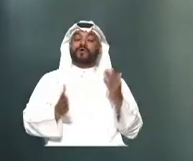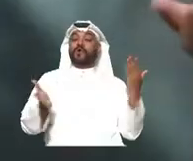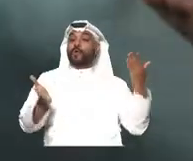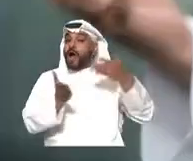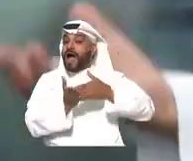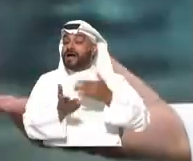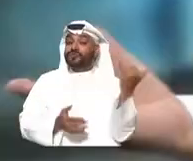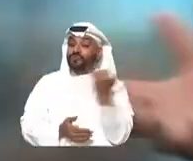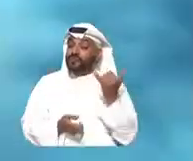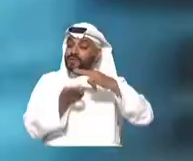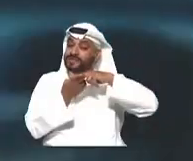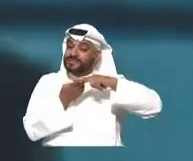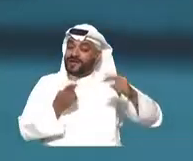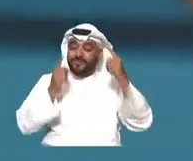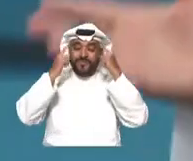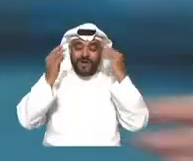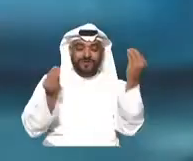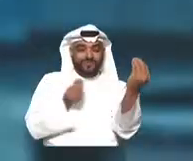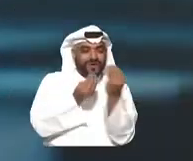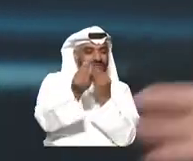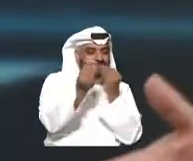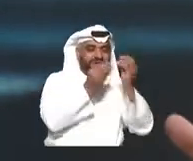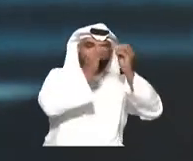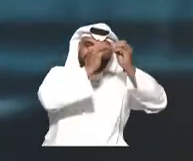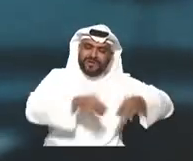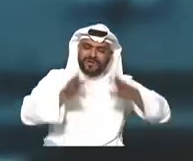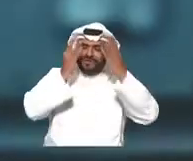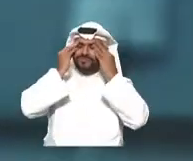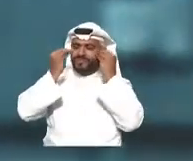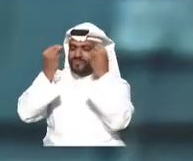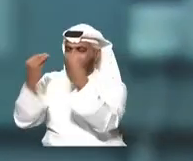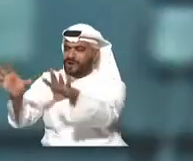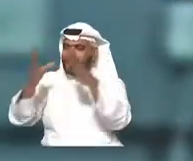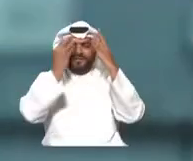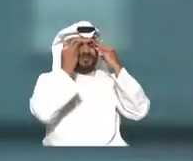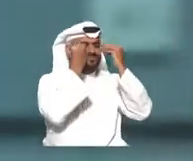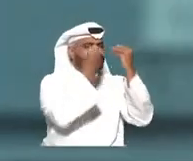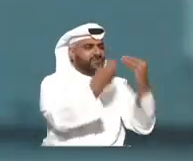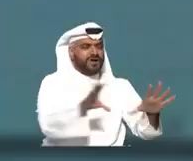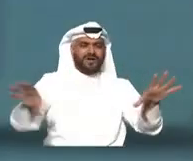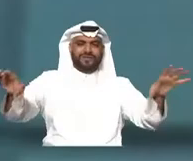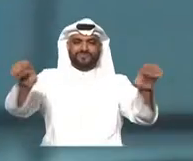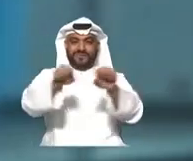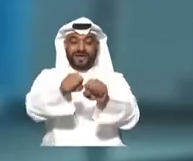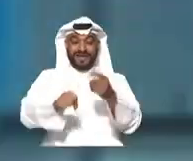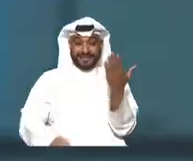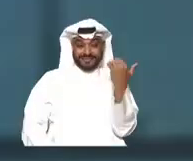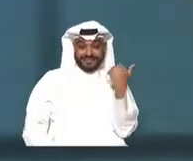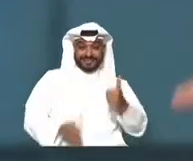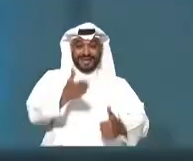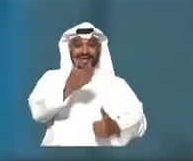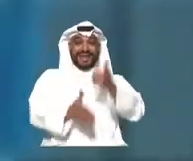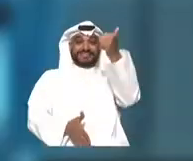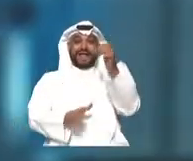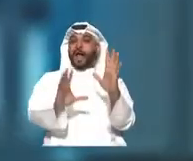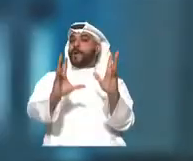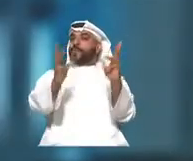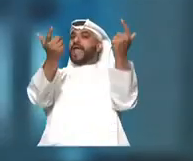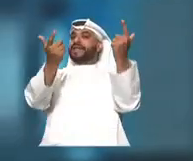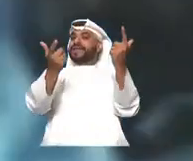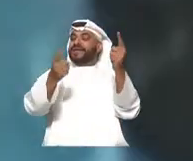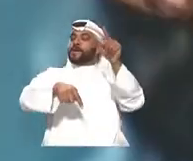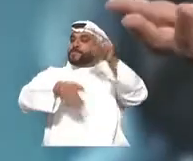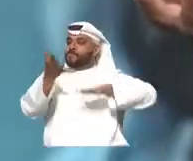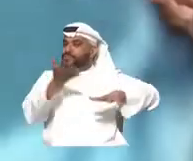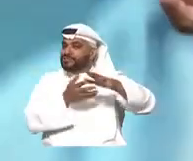الوسائل السلمية والعقلانية لحل أي خلافات أو منازعات. وشفنا الحقيقة النجاح اللي حققته الكويت في مسألة